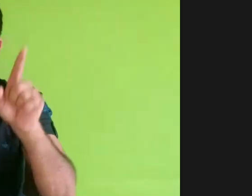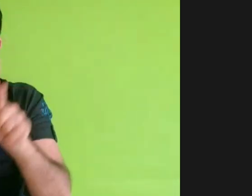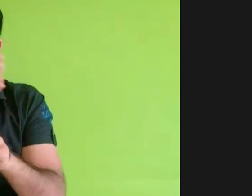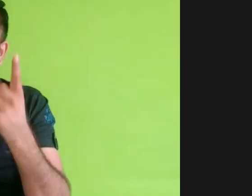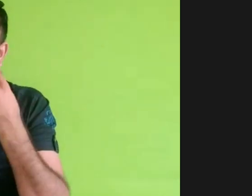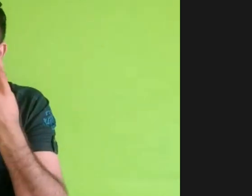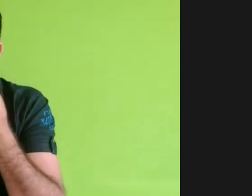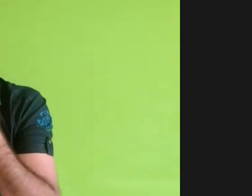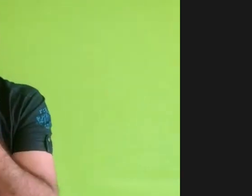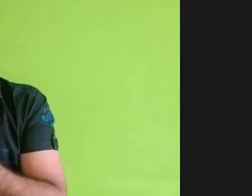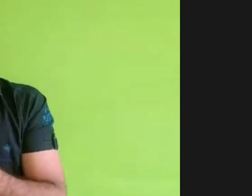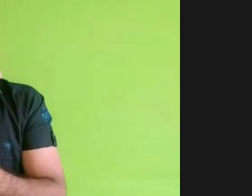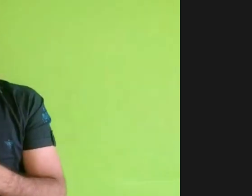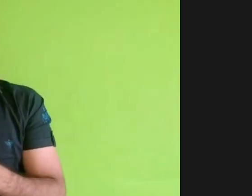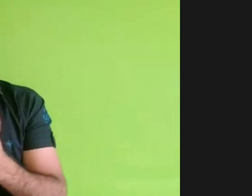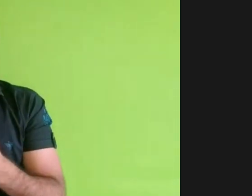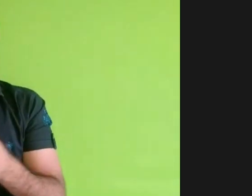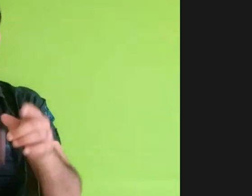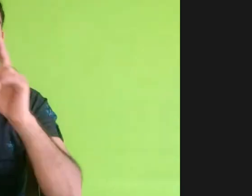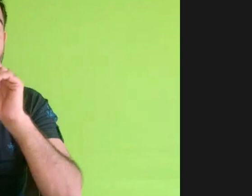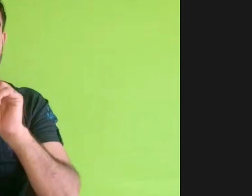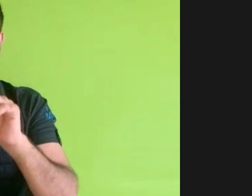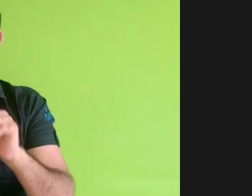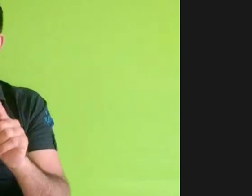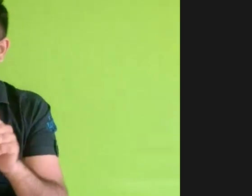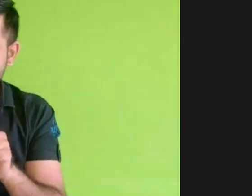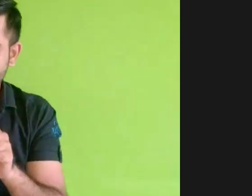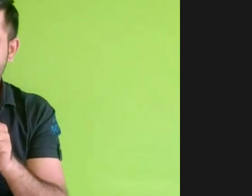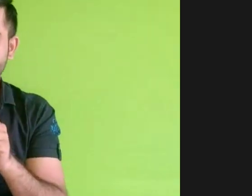ब्यूटिफुल। एंड द थर्ड वन इज टेम्पटिंग, ब्यूटिफुल स्मेल,